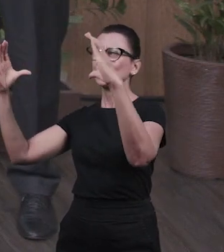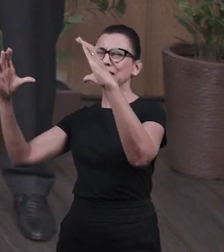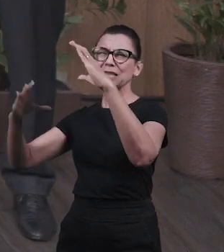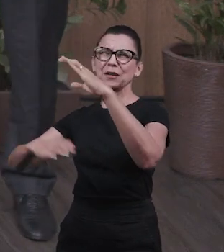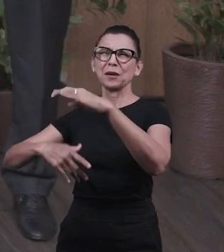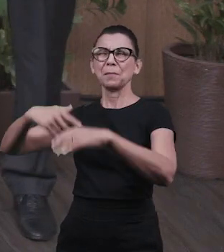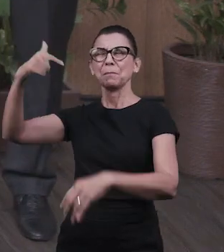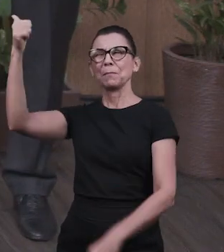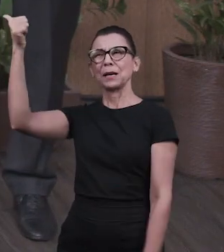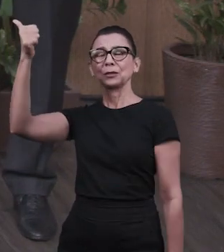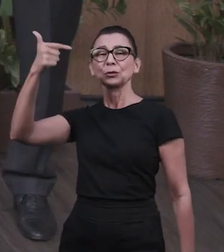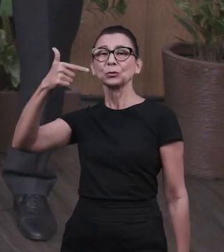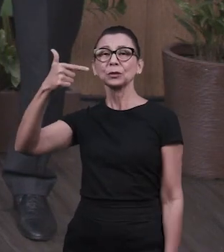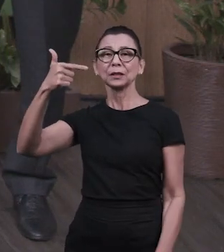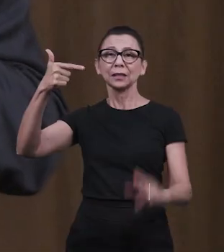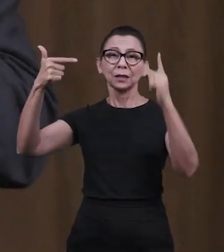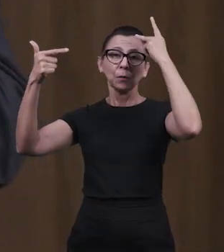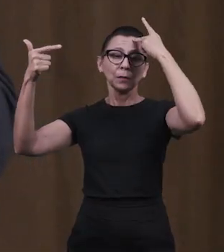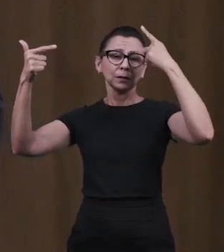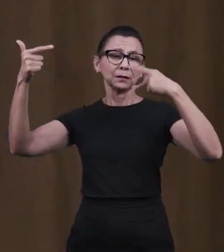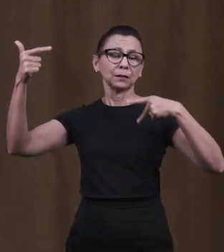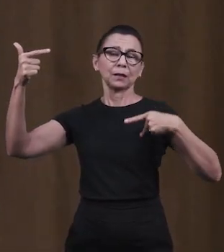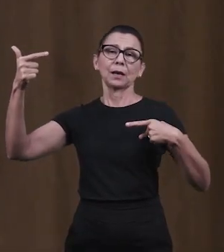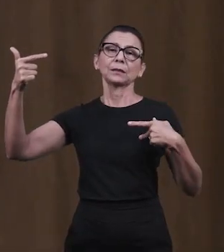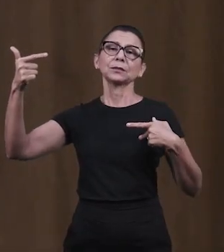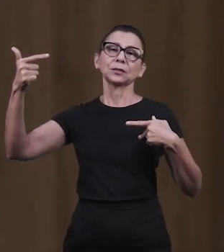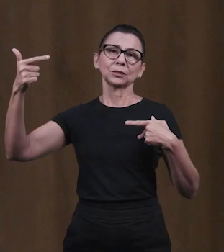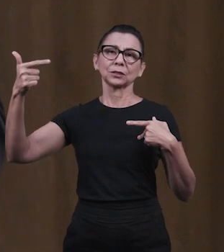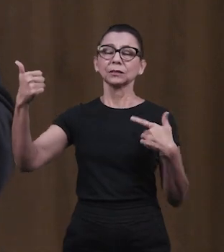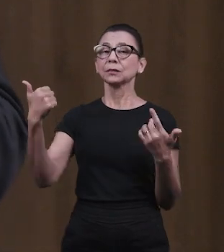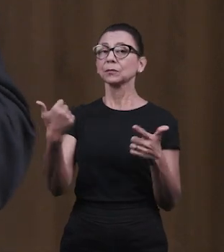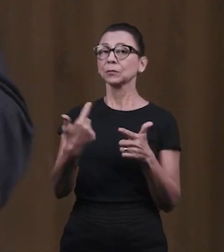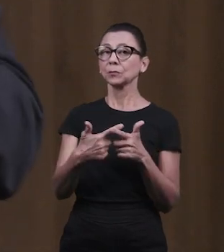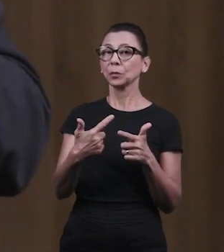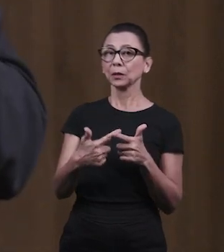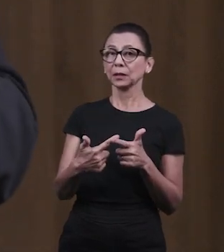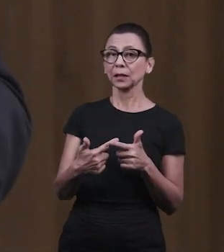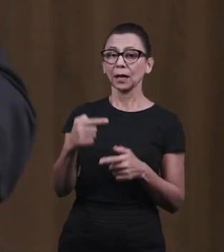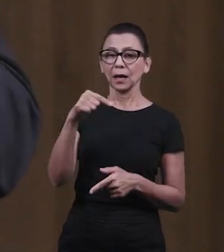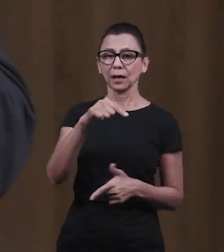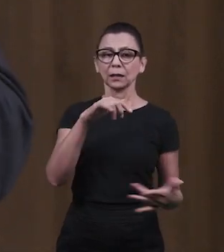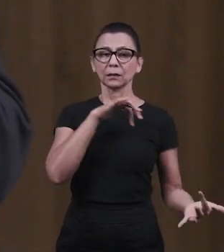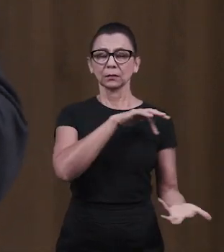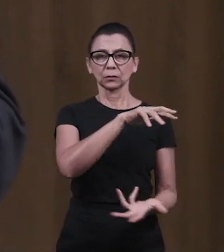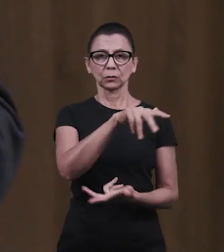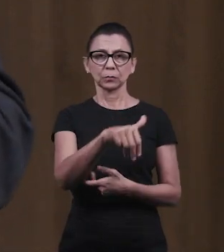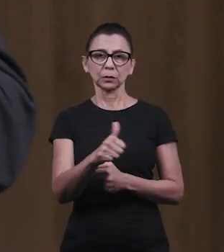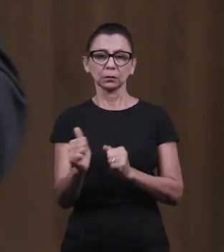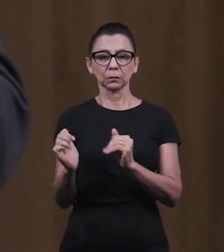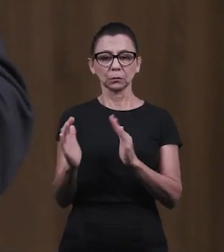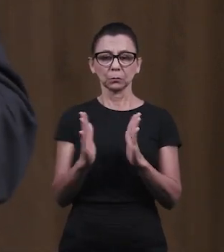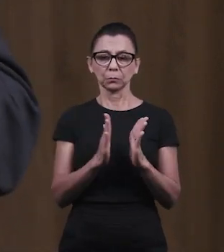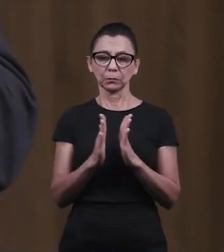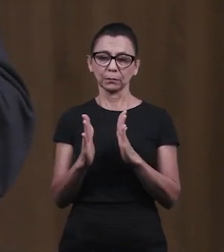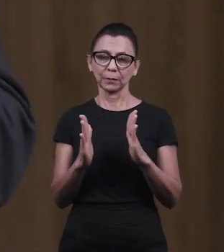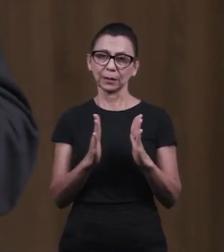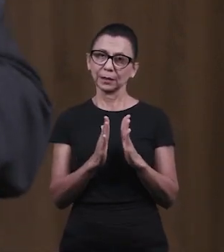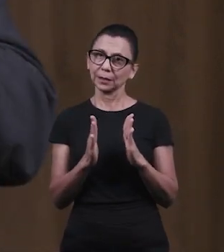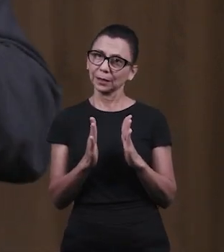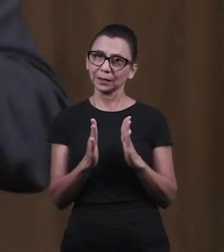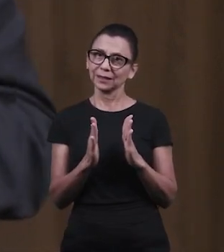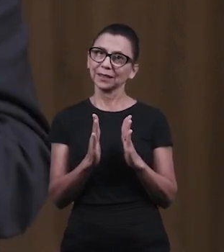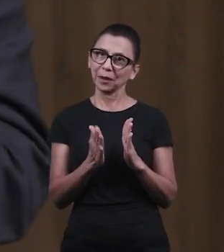нашу биологическую жизнь. Почему? Потому что биологическая жизнь продолжается лишь какое-то время, какой-то отрезок